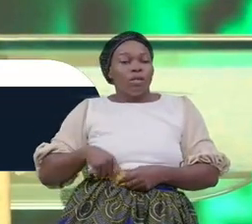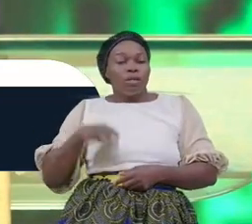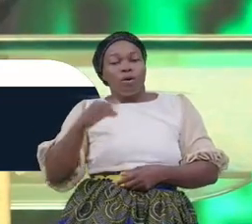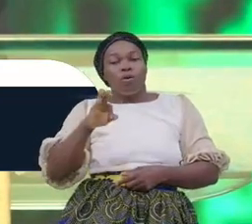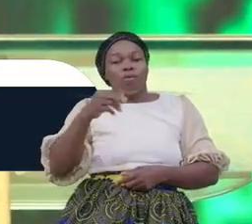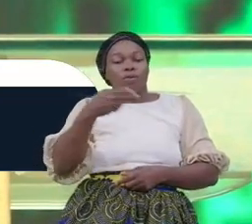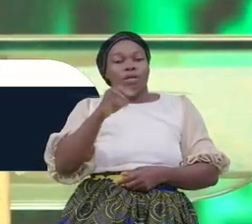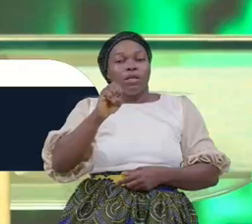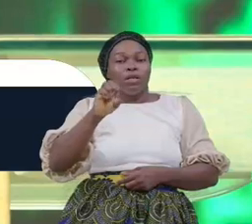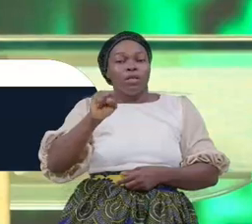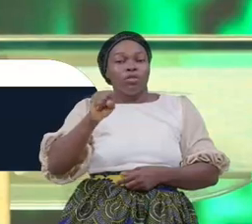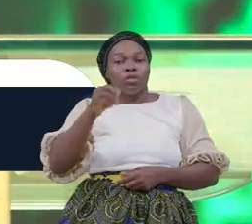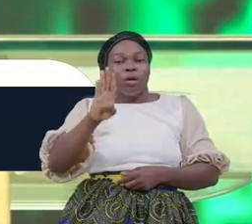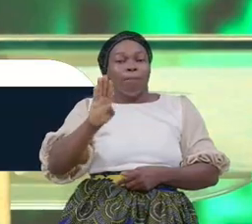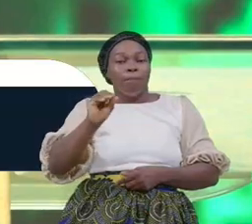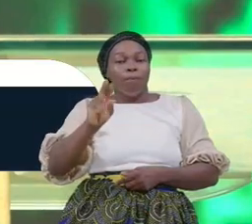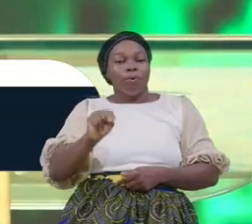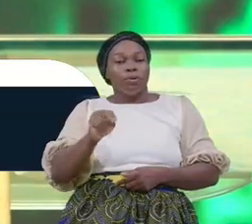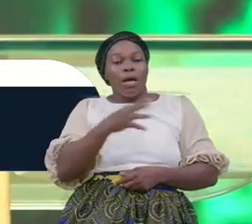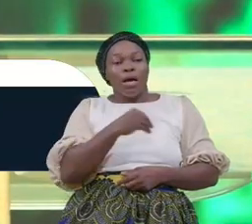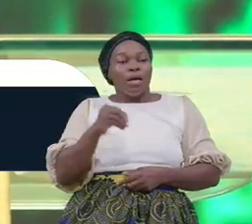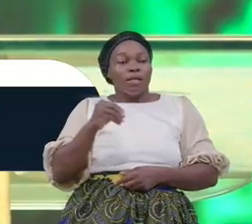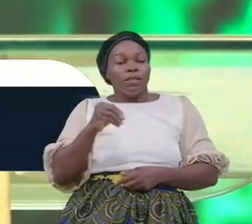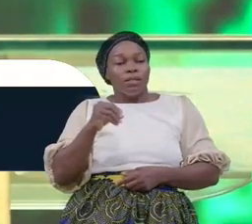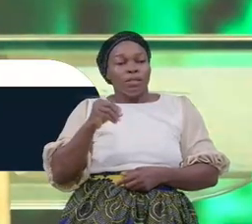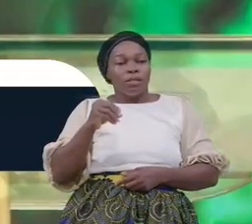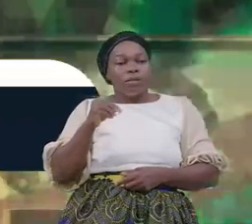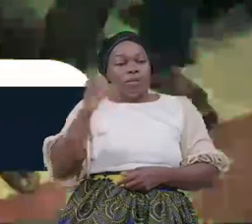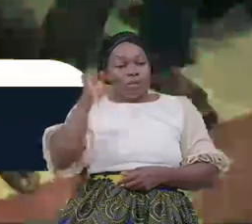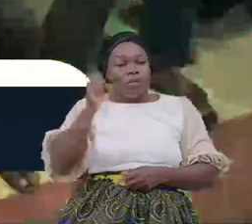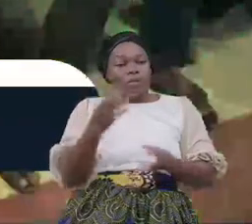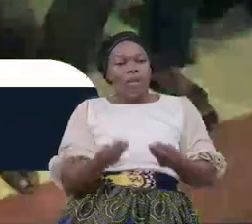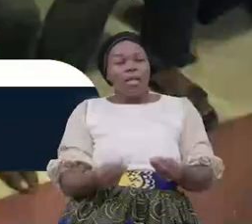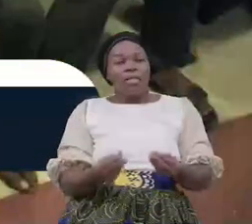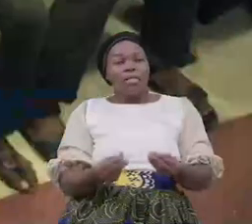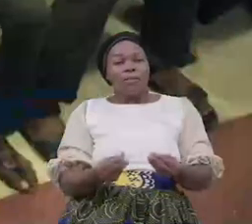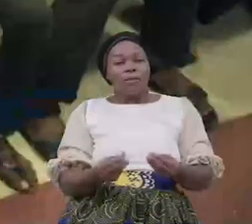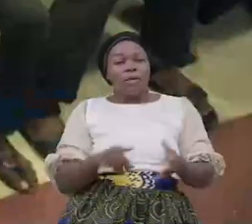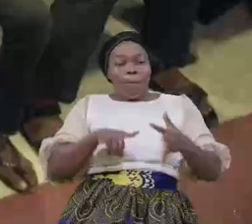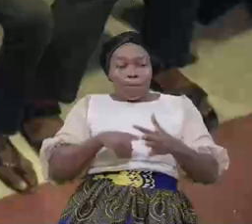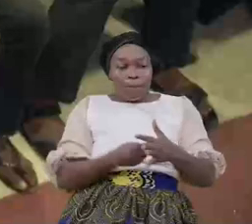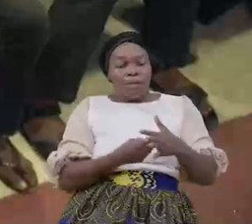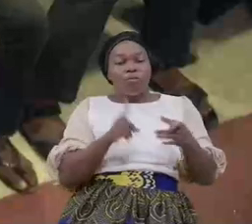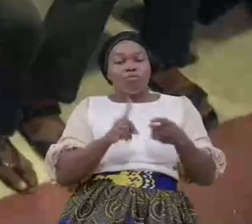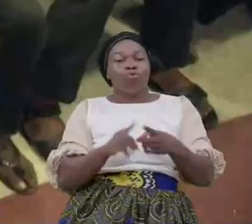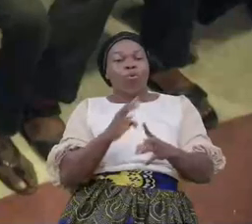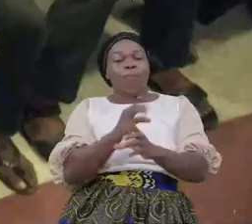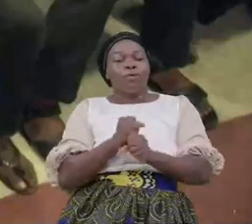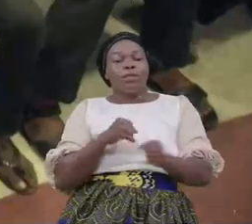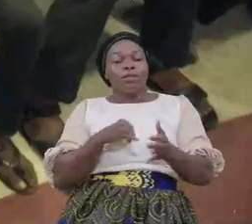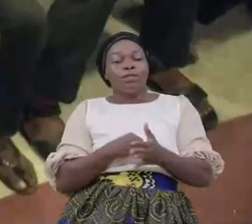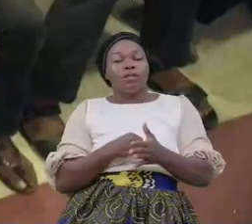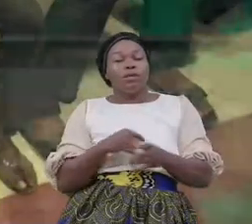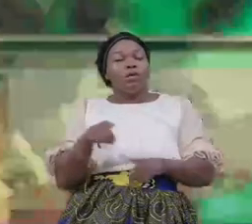L'Amorien et son pays commencent la conquête. Quand est-ce que vous allez commencer? Aujourd'hui même, commence la